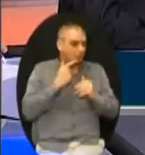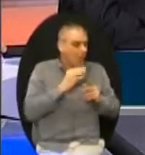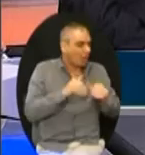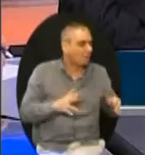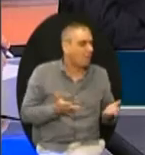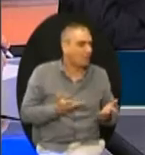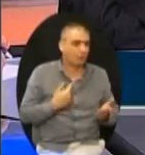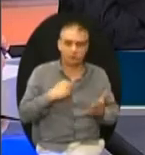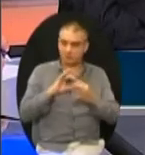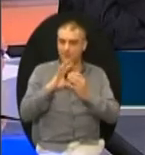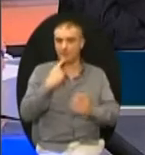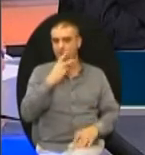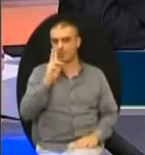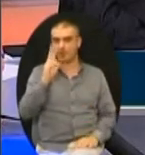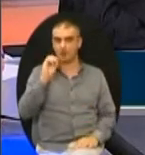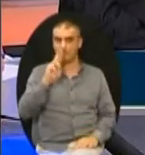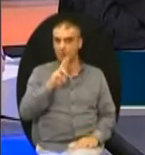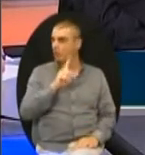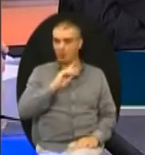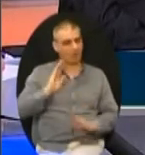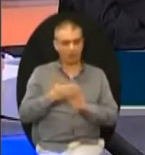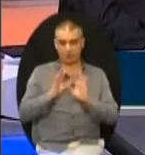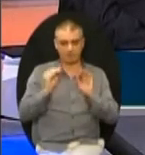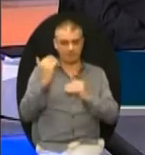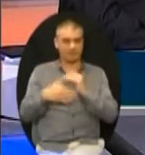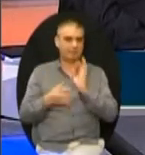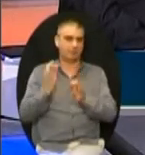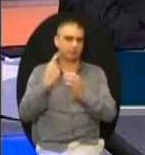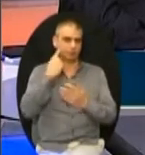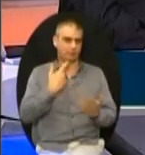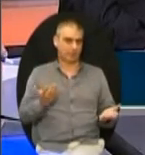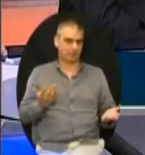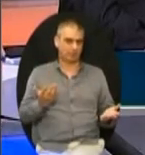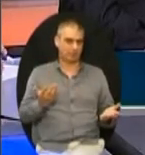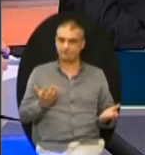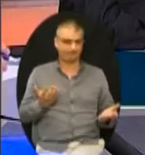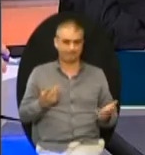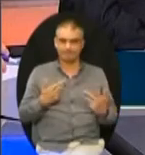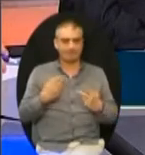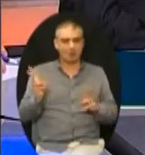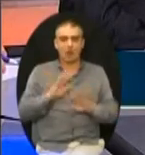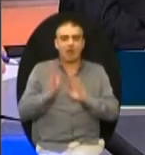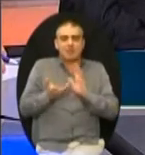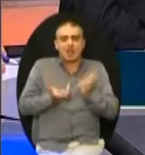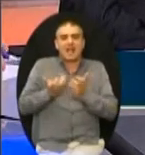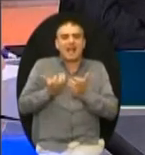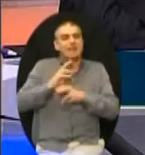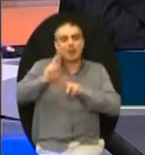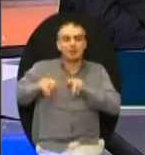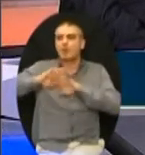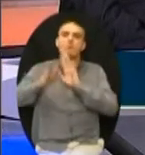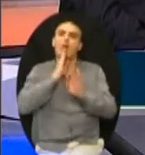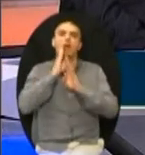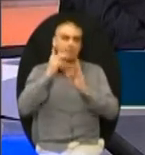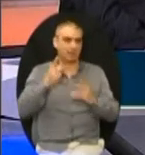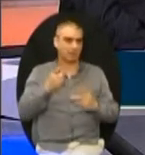ואני מתחבר למה שאמר כמר. זאת אומרת, לא הכל מתחיל ונגמר במשפט הפלילי. המשפט הפלילי אין לו כלים לטפל בכל רעה חולה, בוודאי לא ציבורית